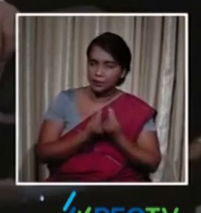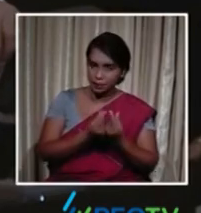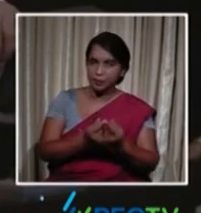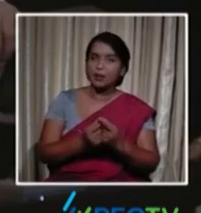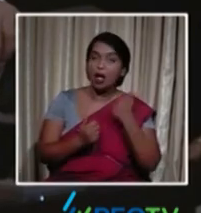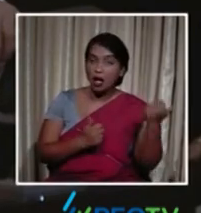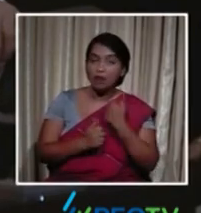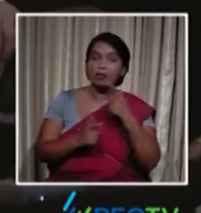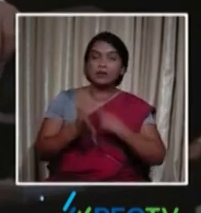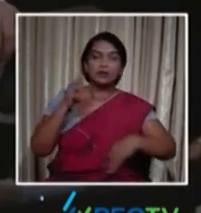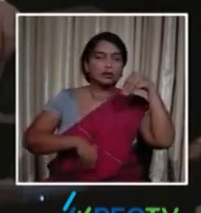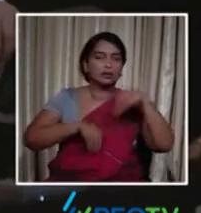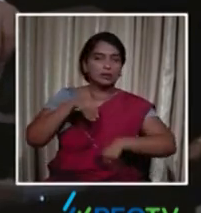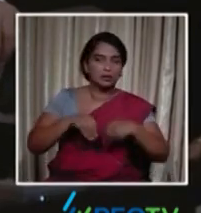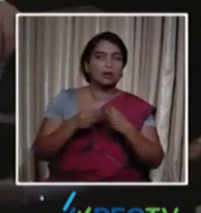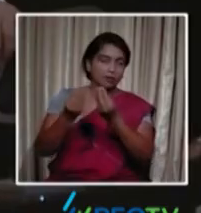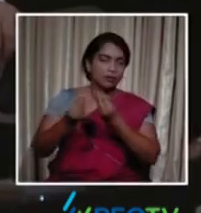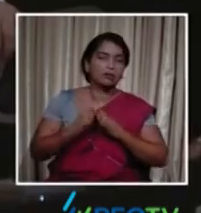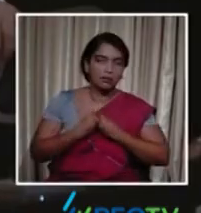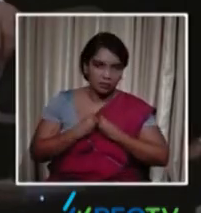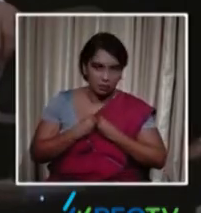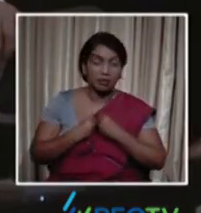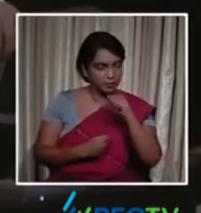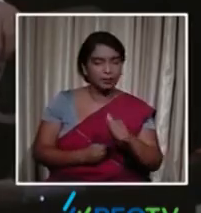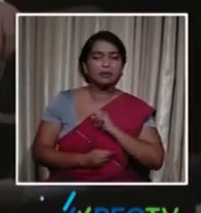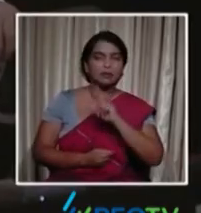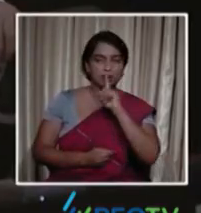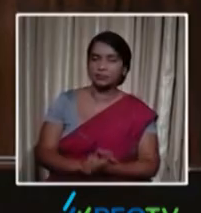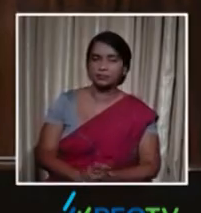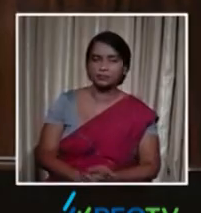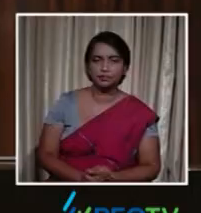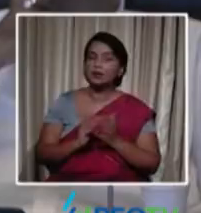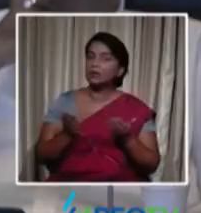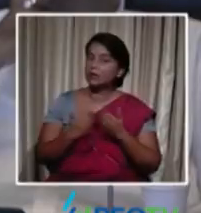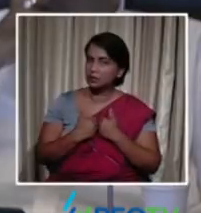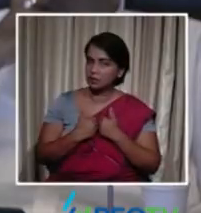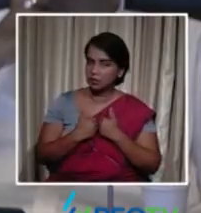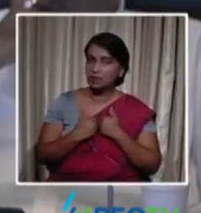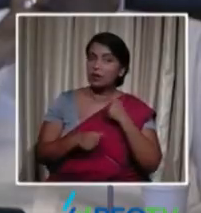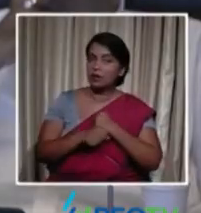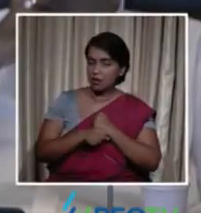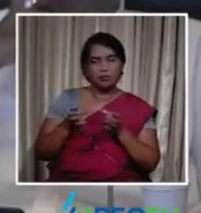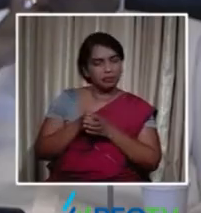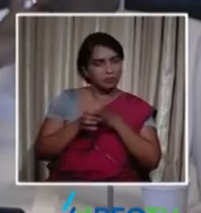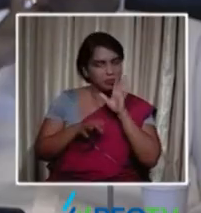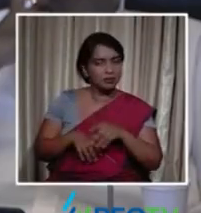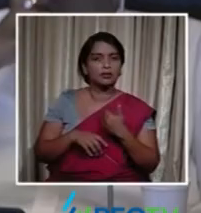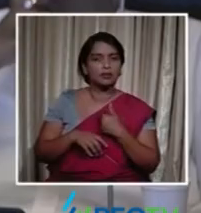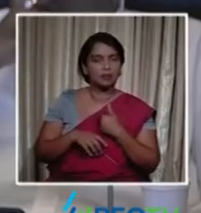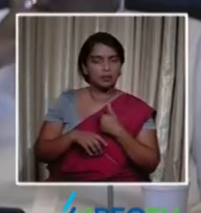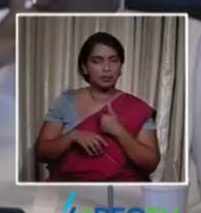නව ජනවරමකට අවස්ථාවක් ලබා දිය යුතුයි කියන ස්ථාවරයේදී මා නතර වෙනවා. සභානායකතුමා, ආණ්ඩු පක්ෂයේ හැටියට